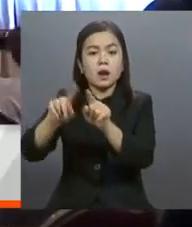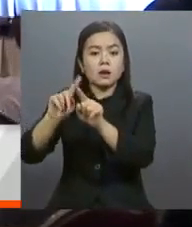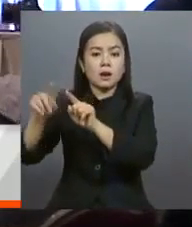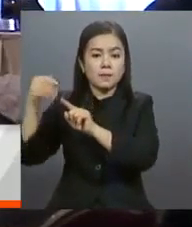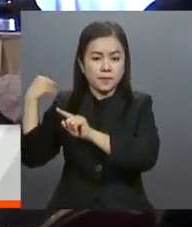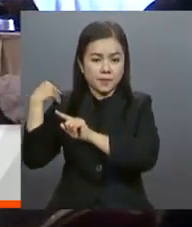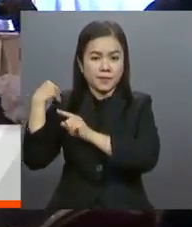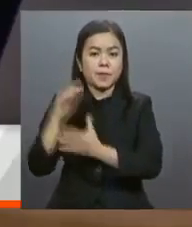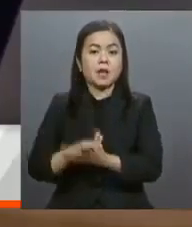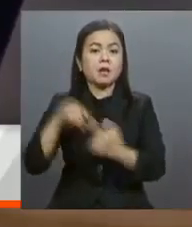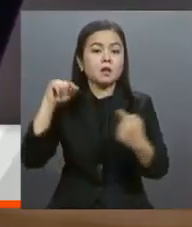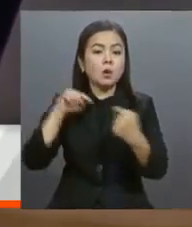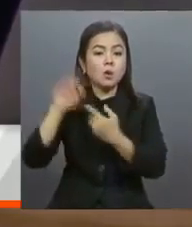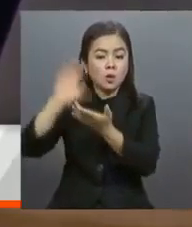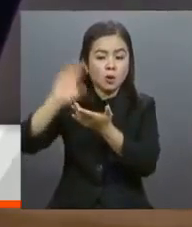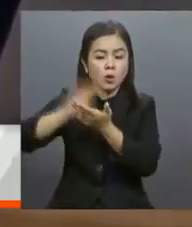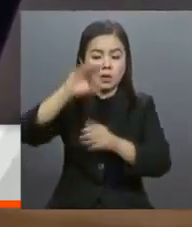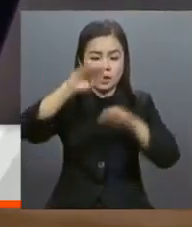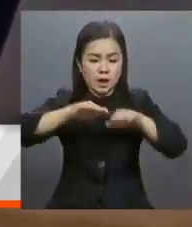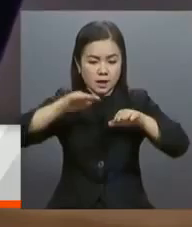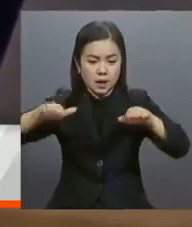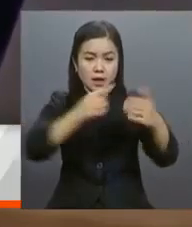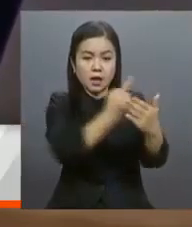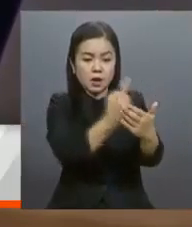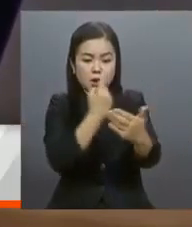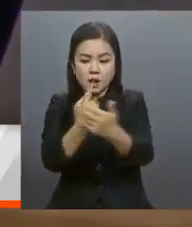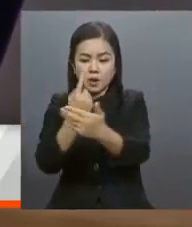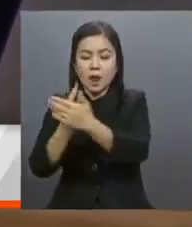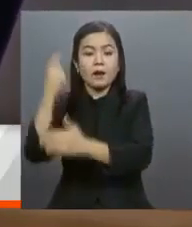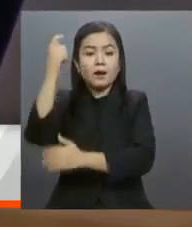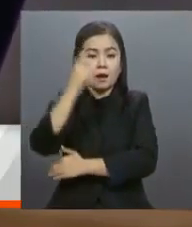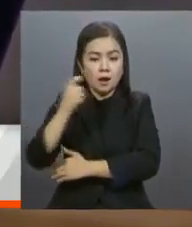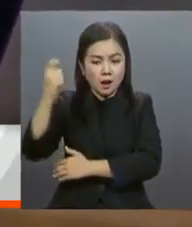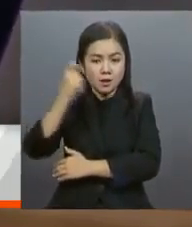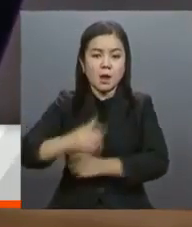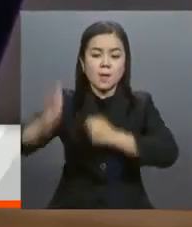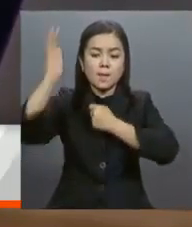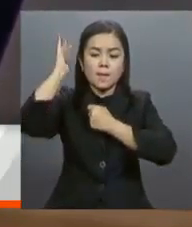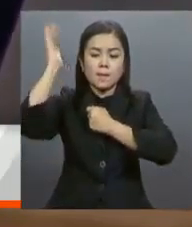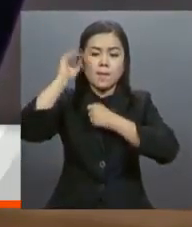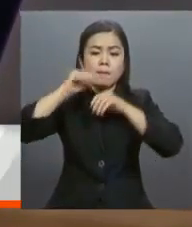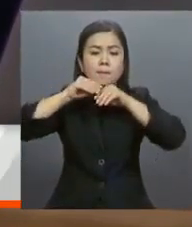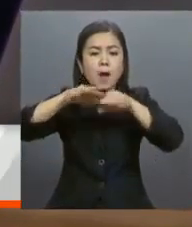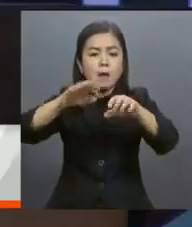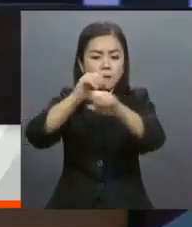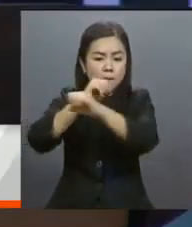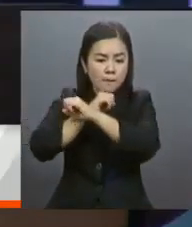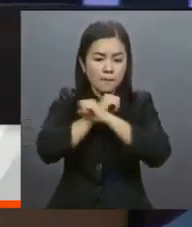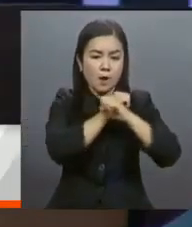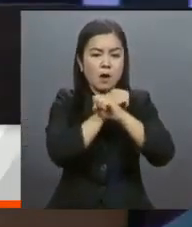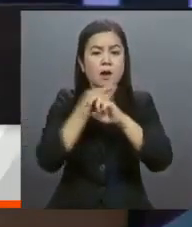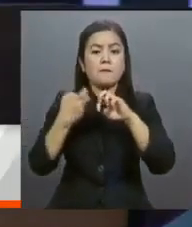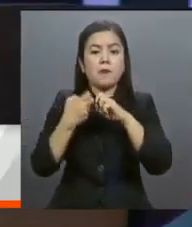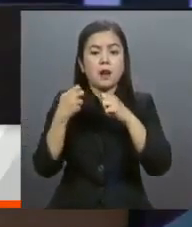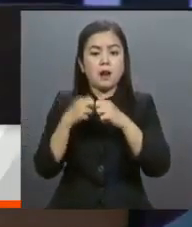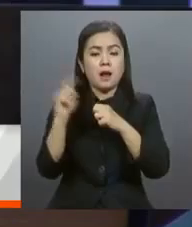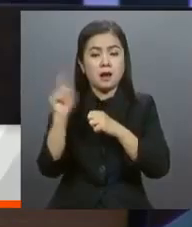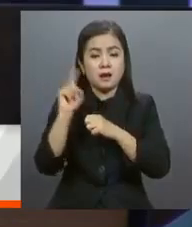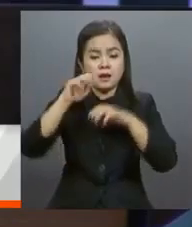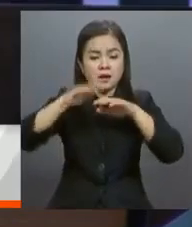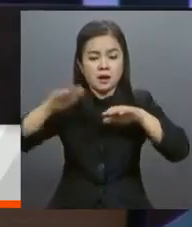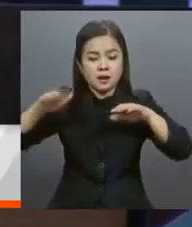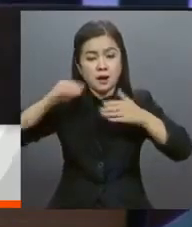ฟและตัวแทนจากประเทศต่างๆในภูมิภาคเอเชียได้นำเสนอข้อมูลการป้องกันและแก้ไขปัญหาเด็กและเยาวชนหลุ